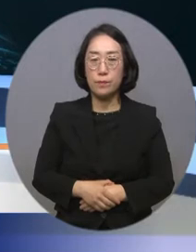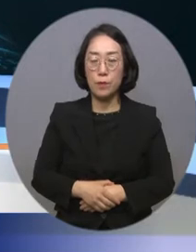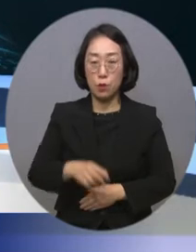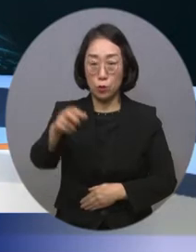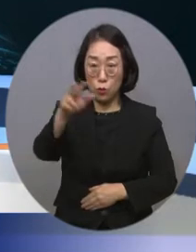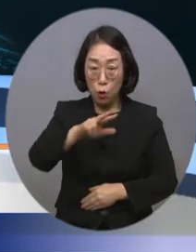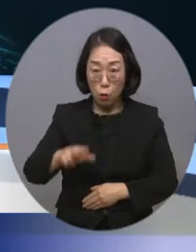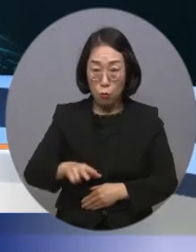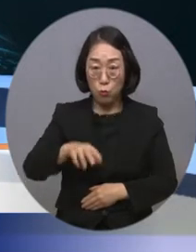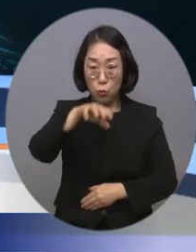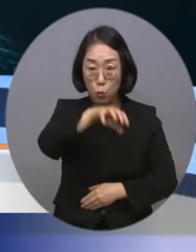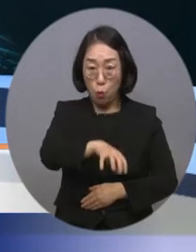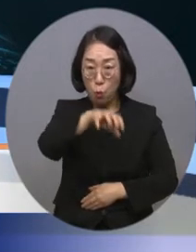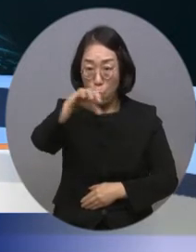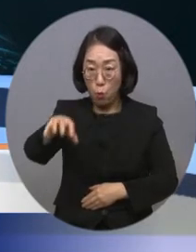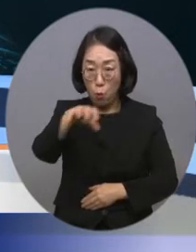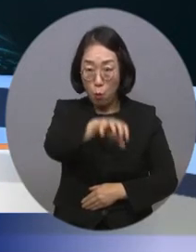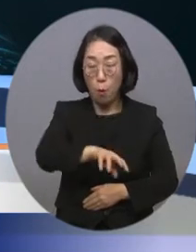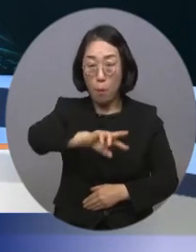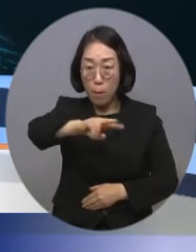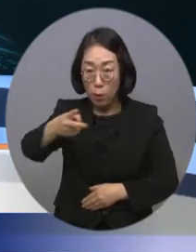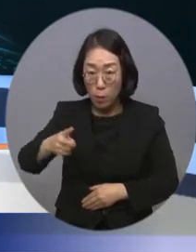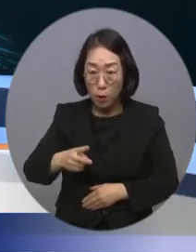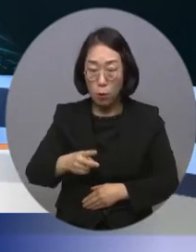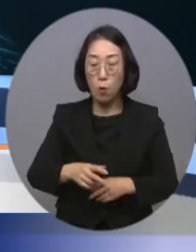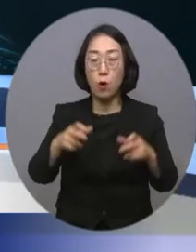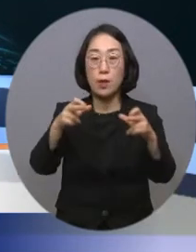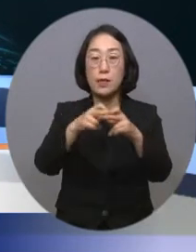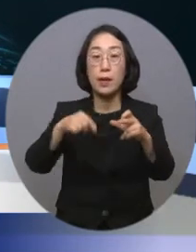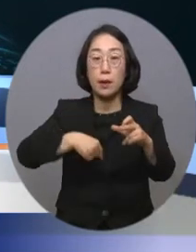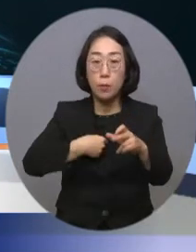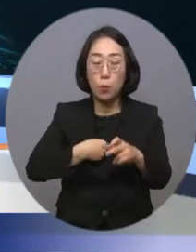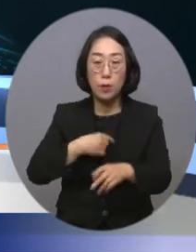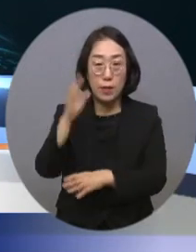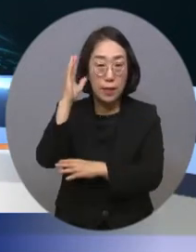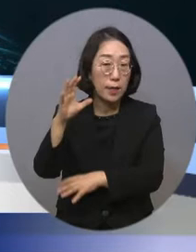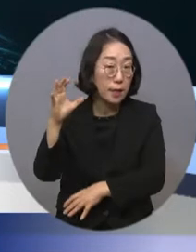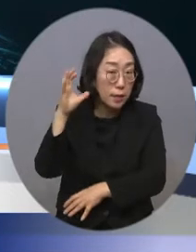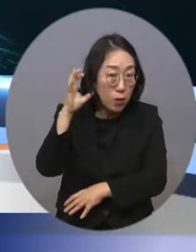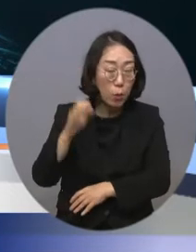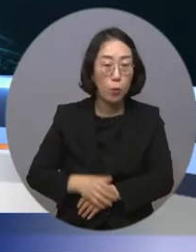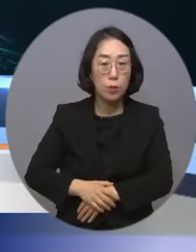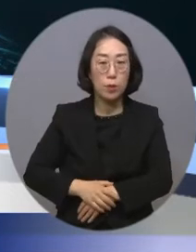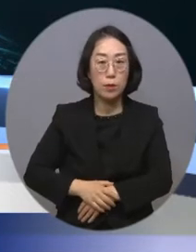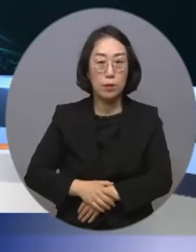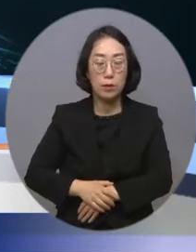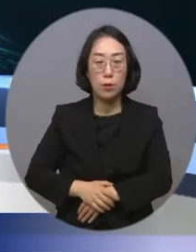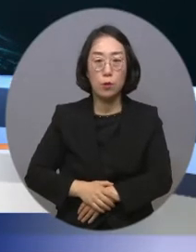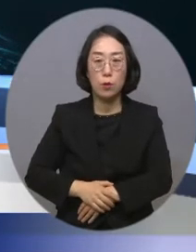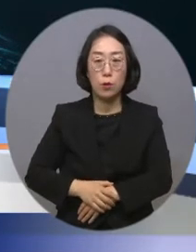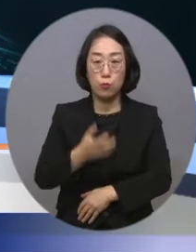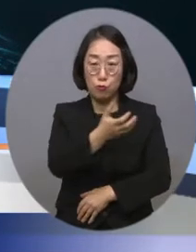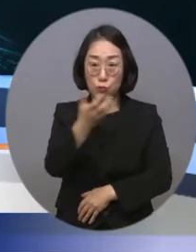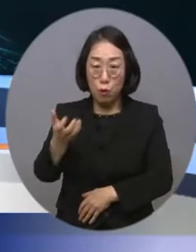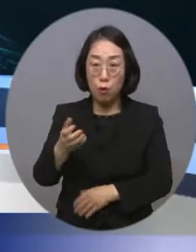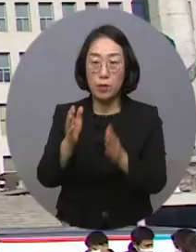전국 곳곳을 돌며 장애인 당사자 현장의 이야기를 듣는 전국 릴레이 정책 투어가 시작됐습니다.